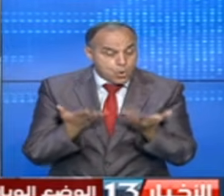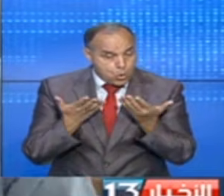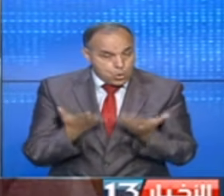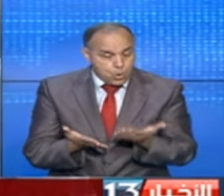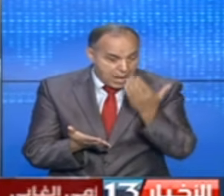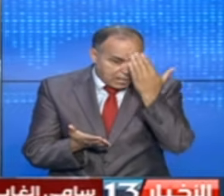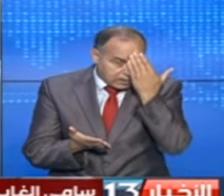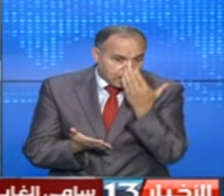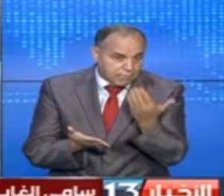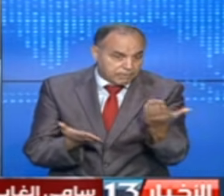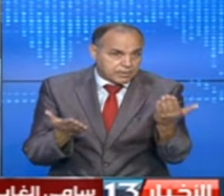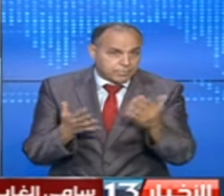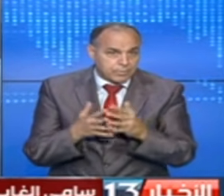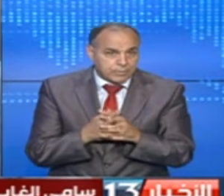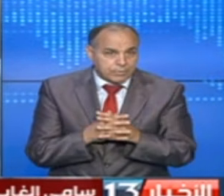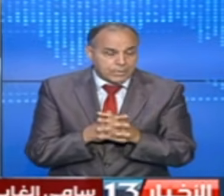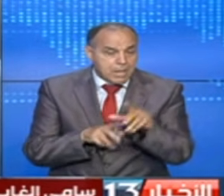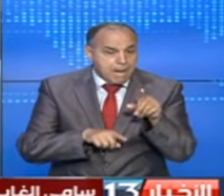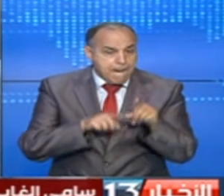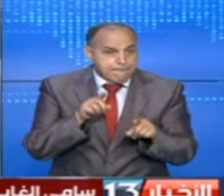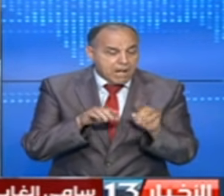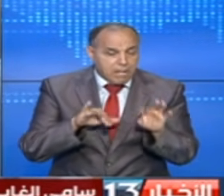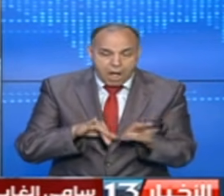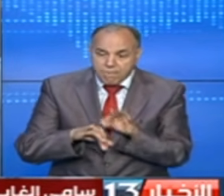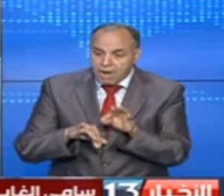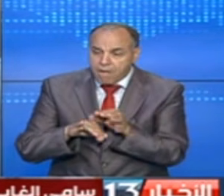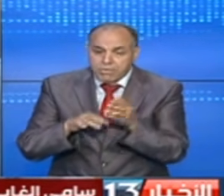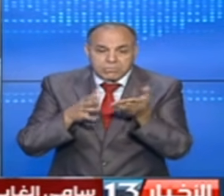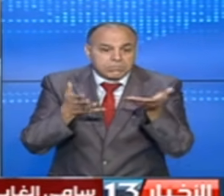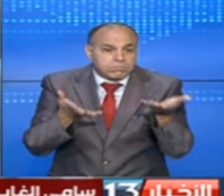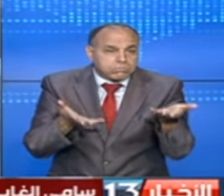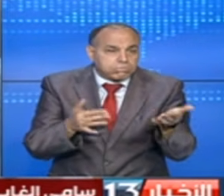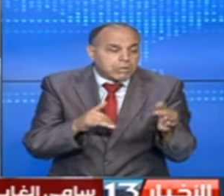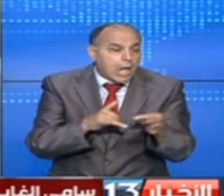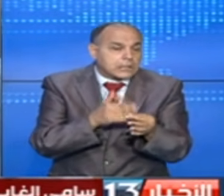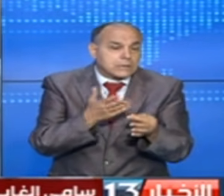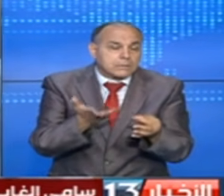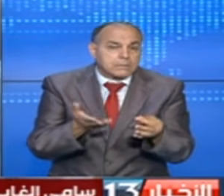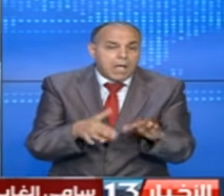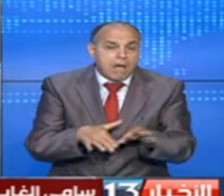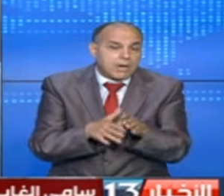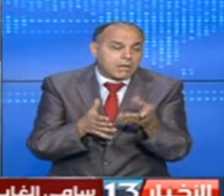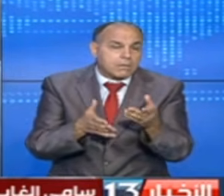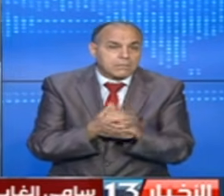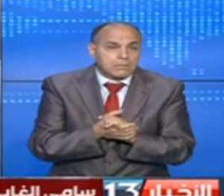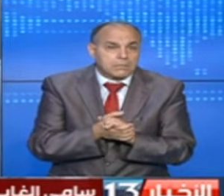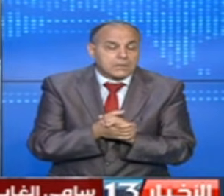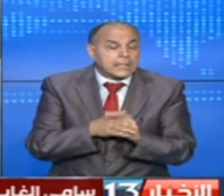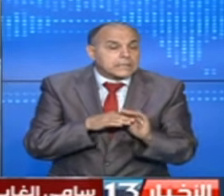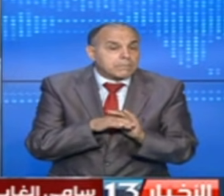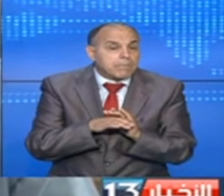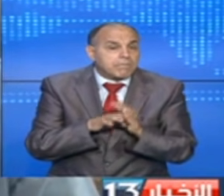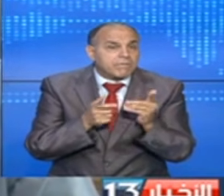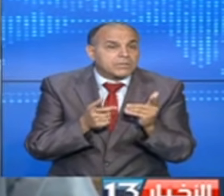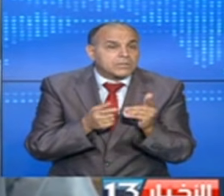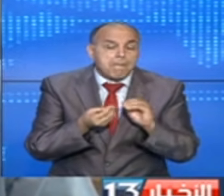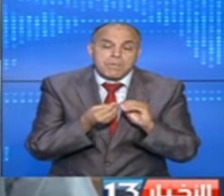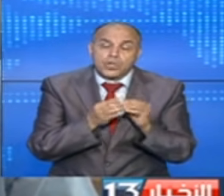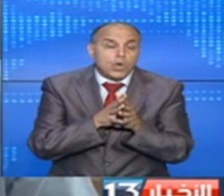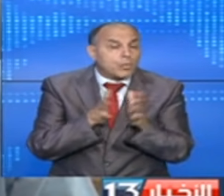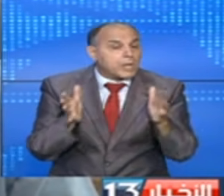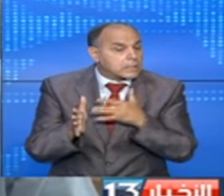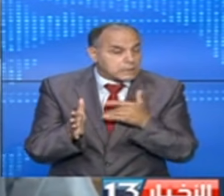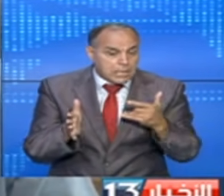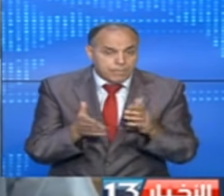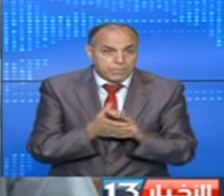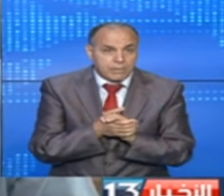تعرف انه بعض الحفلات على غرار معناتها الاعراس اللي نجموا يتسبوا يعني في كوارث